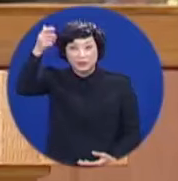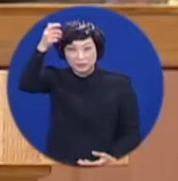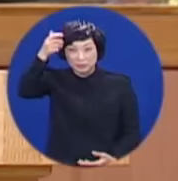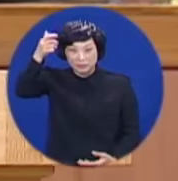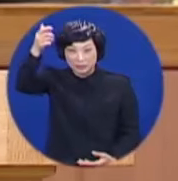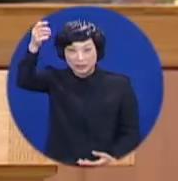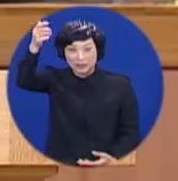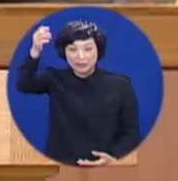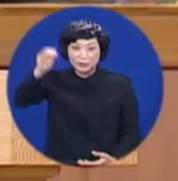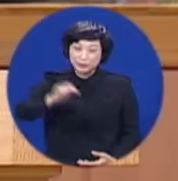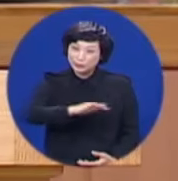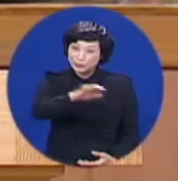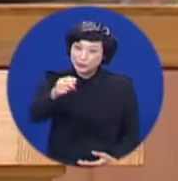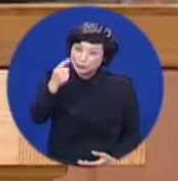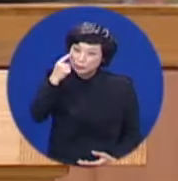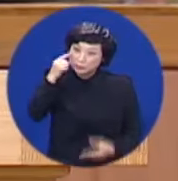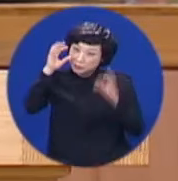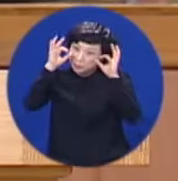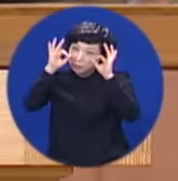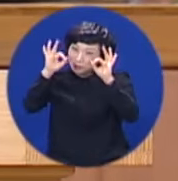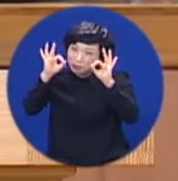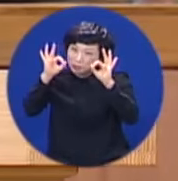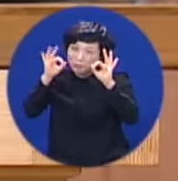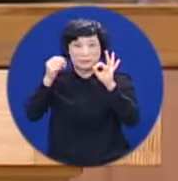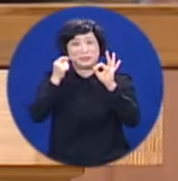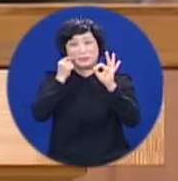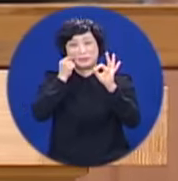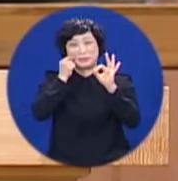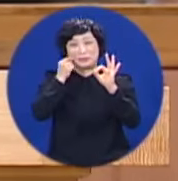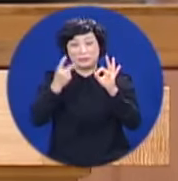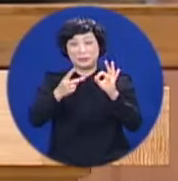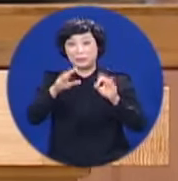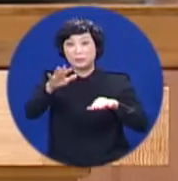우리가 볼 수도 만질 수도